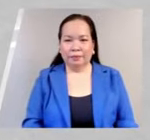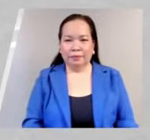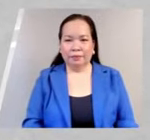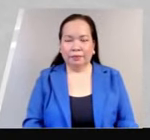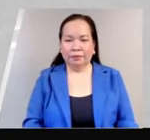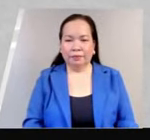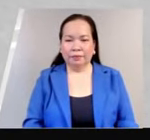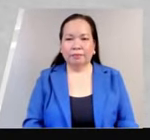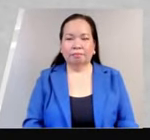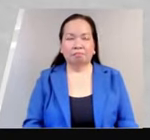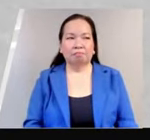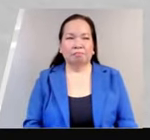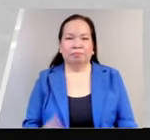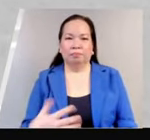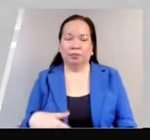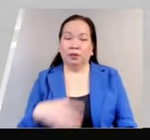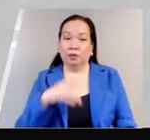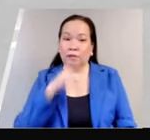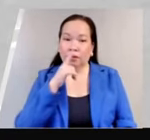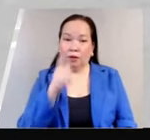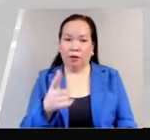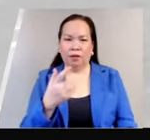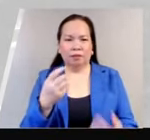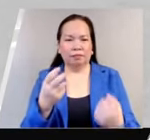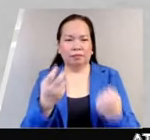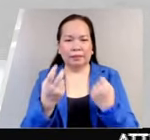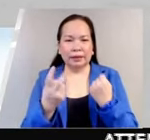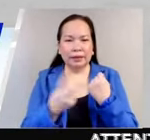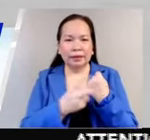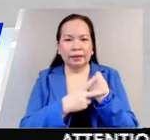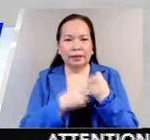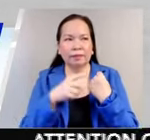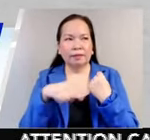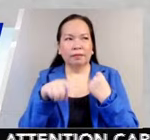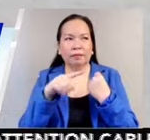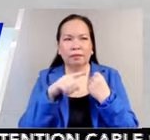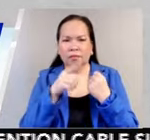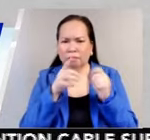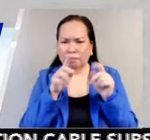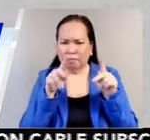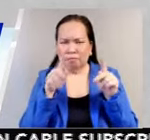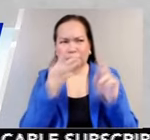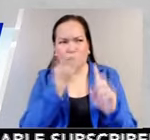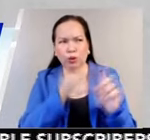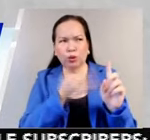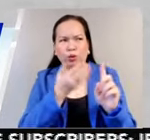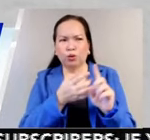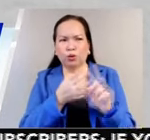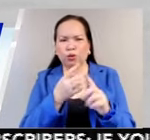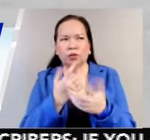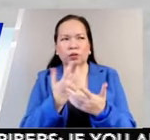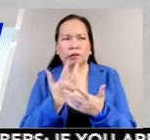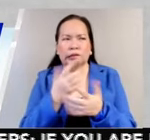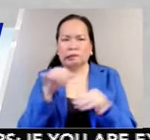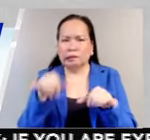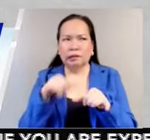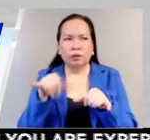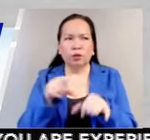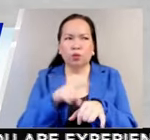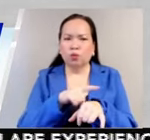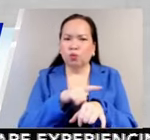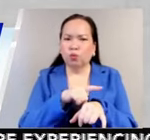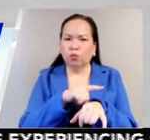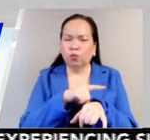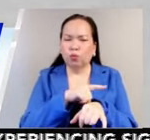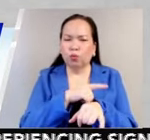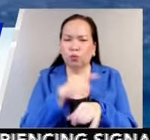Himalang nasagip ang tatlong lalaking mahigit isang ligong stranded sa isang isla sa Micronesia. Makita ng U.S. Navy aircraft